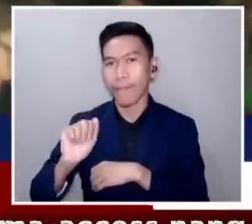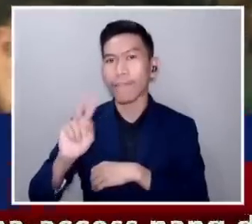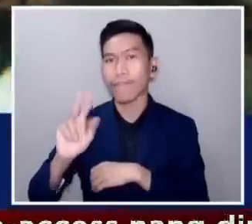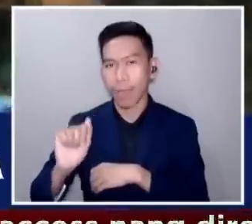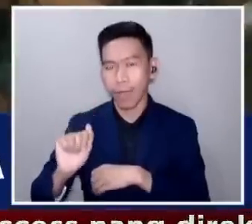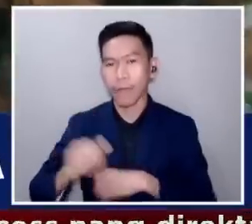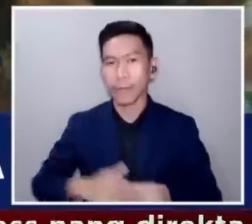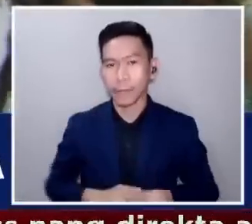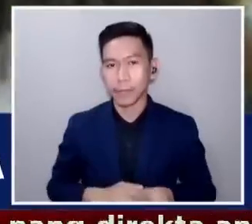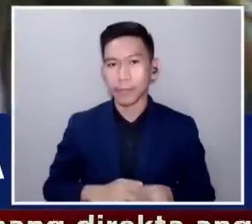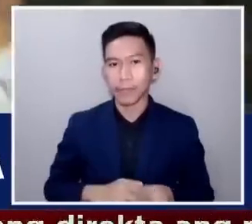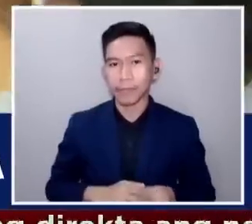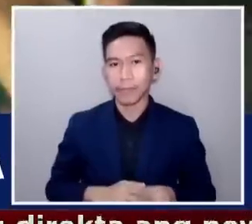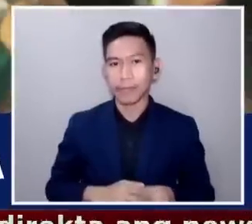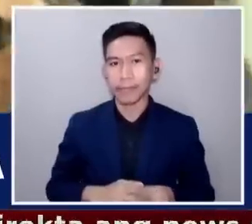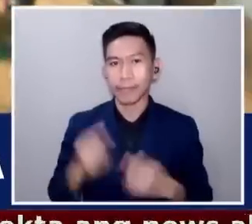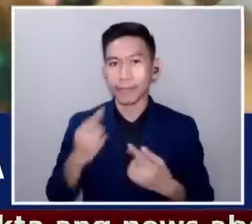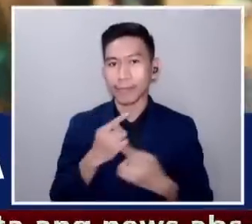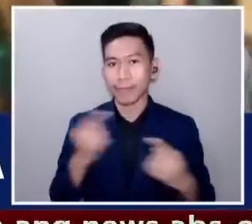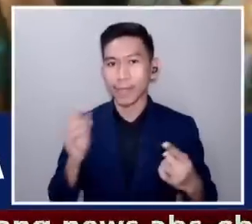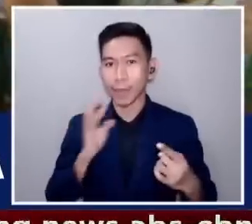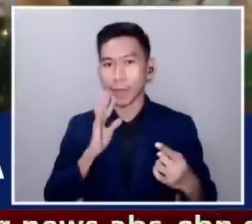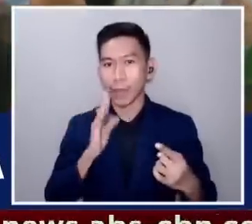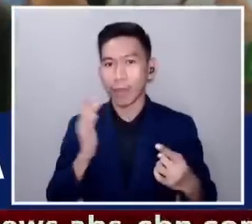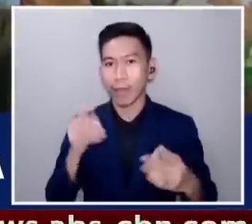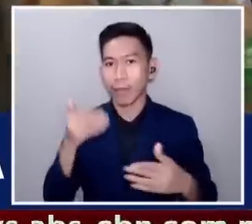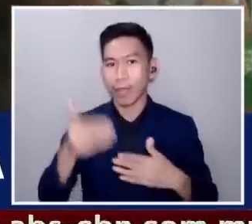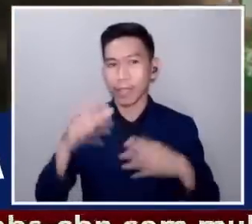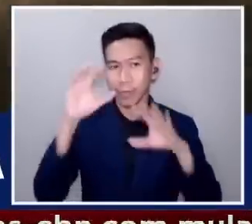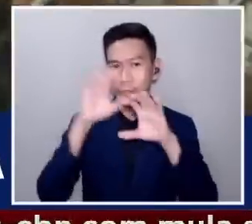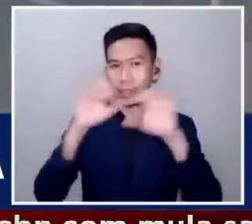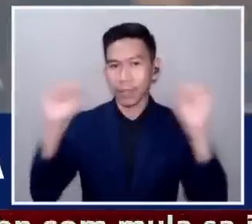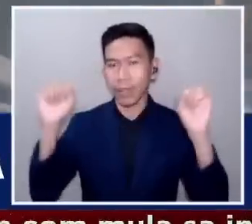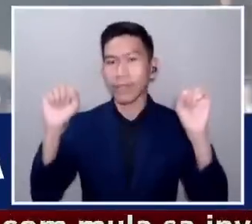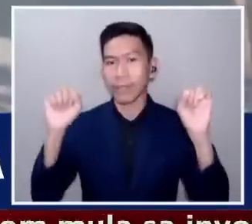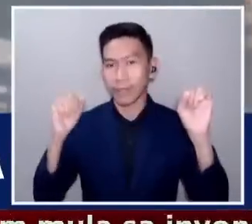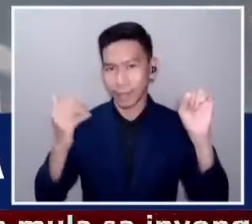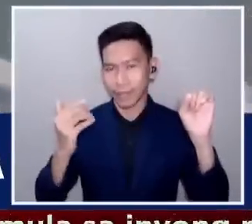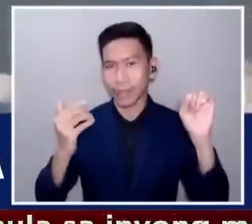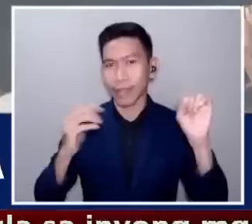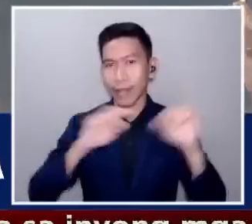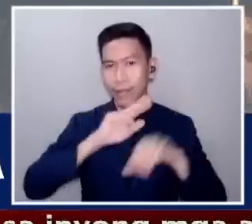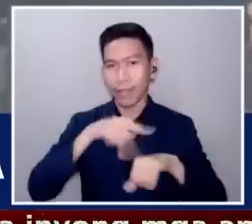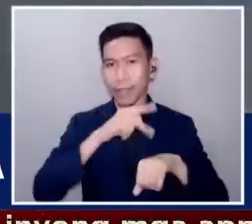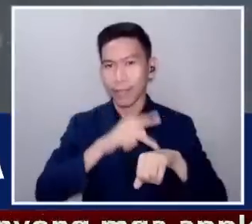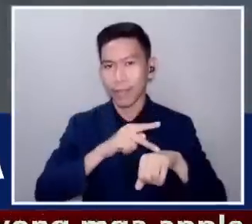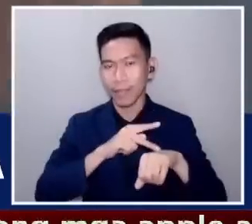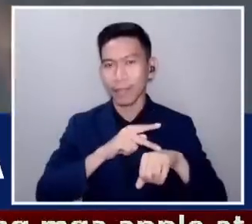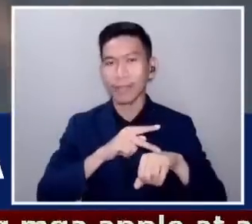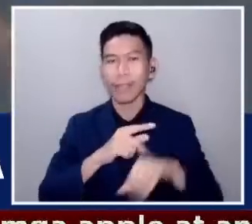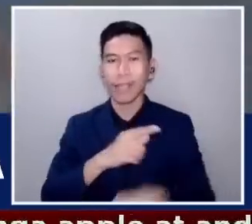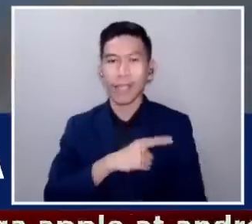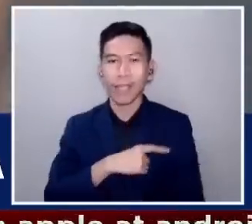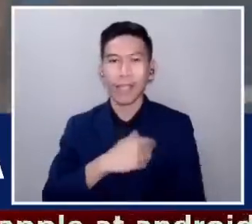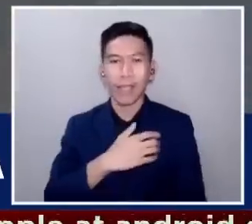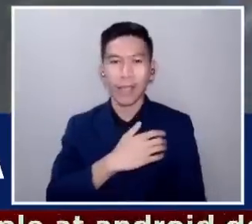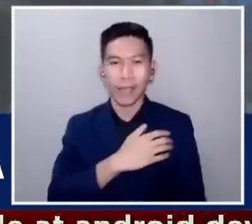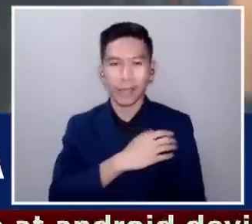na Pangulo ng Republika ng Pilipinas, Pangulo